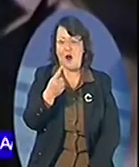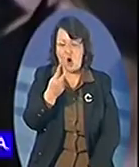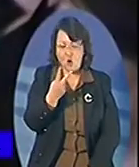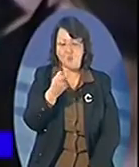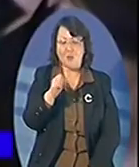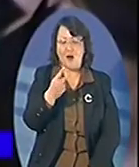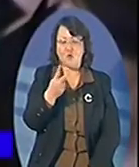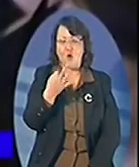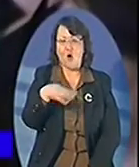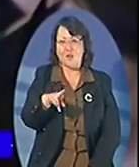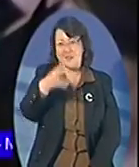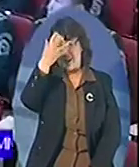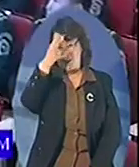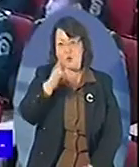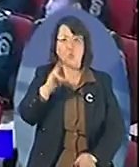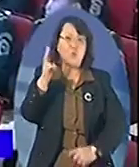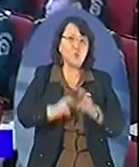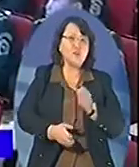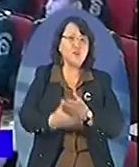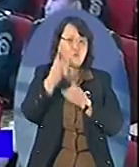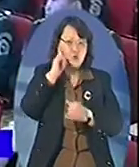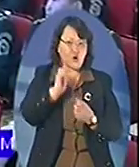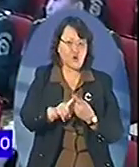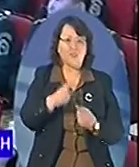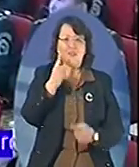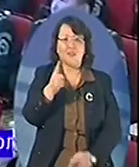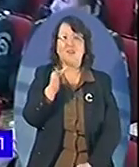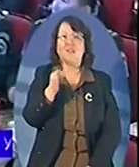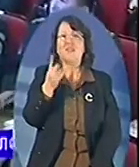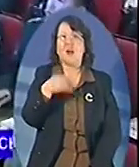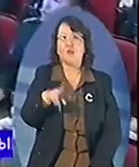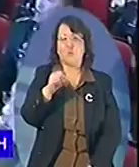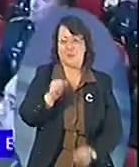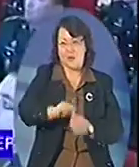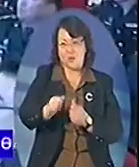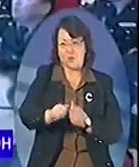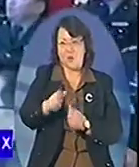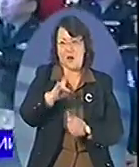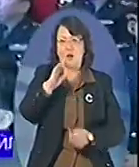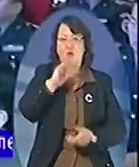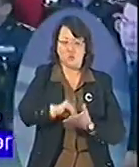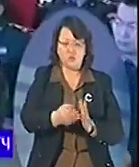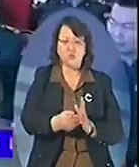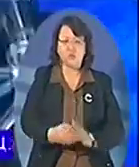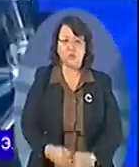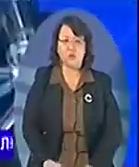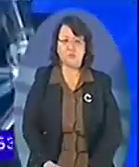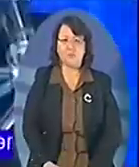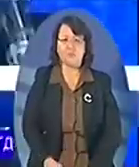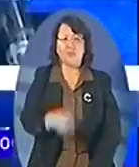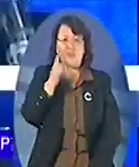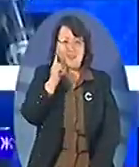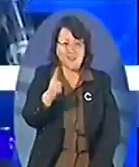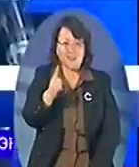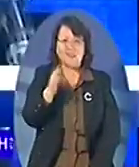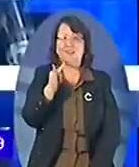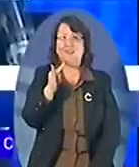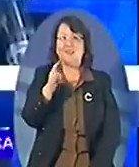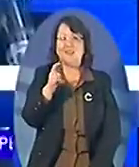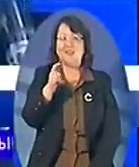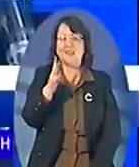засгийн газар үйлдвэрлэлийг дэмжихэд зориулан 1 их 80 төгрөгийг зарцуулахар төлөвлөжээ. За